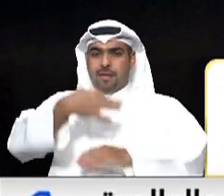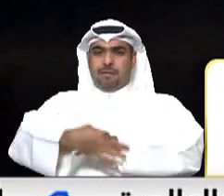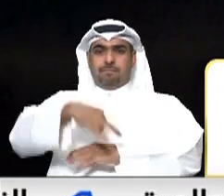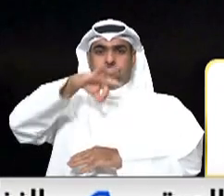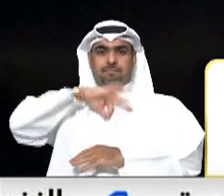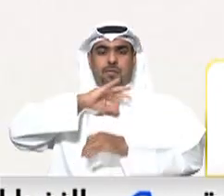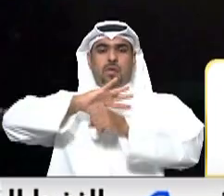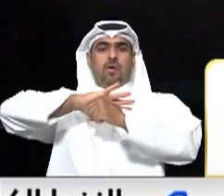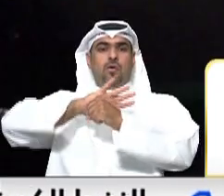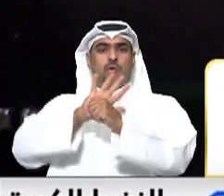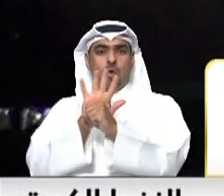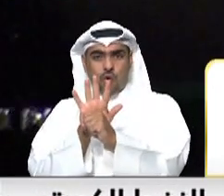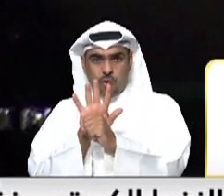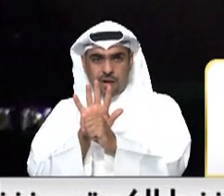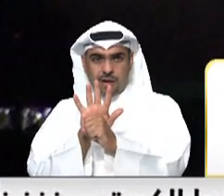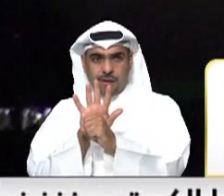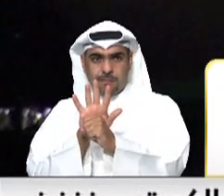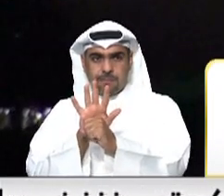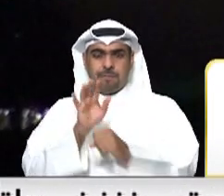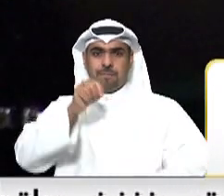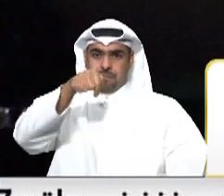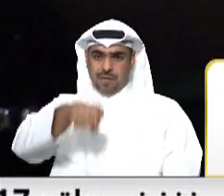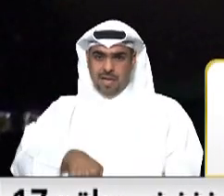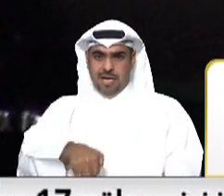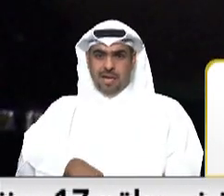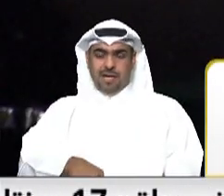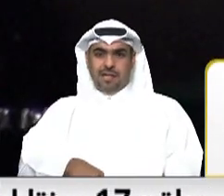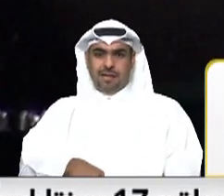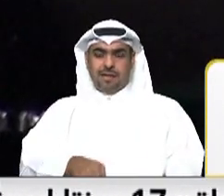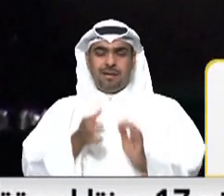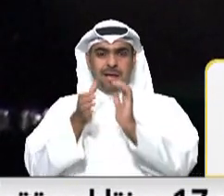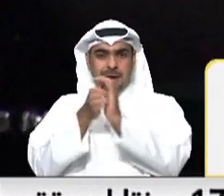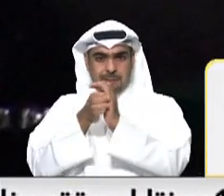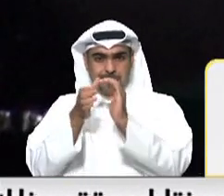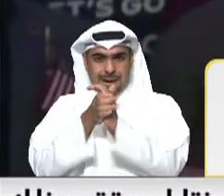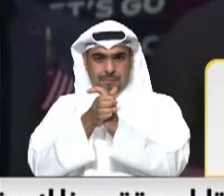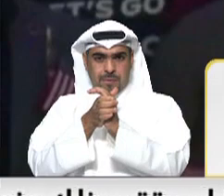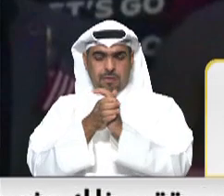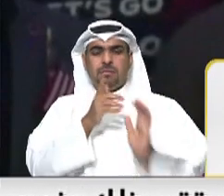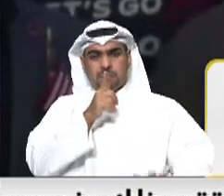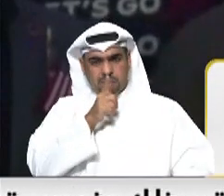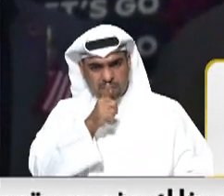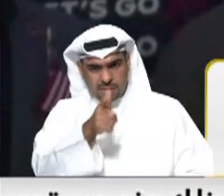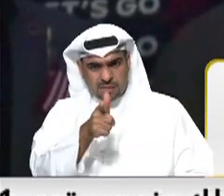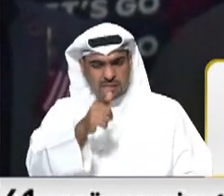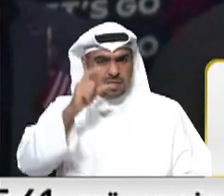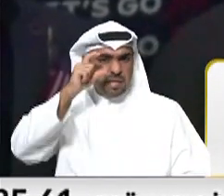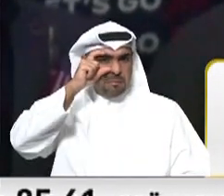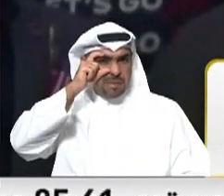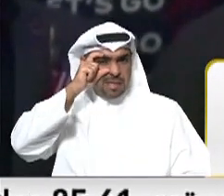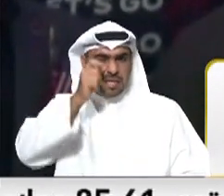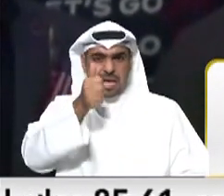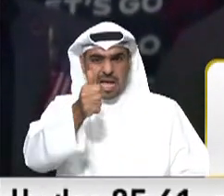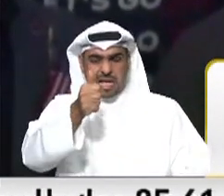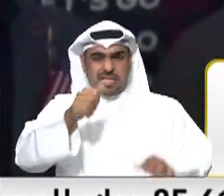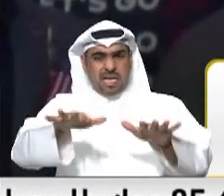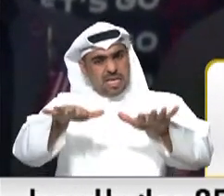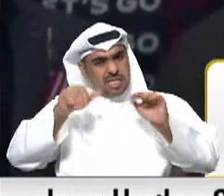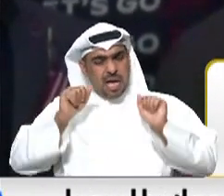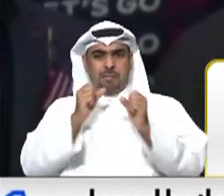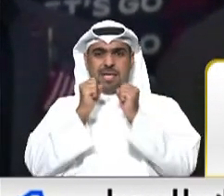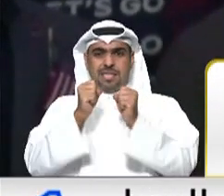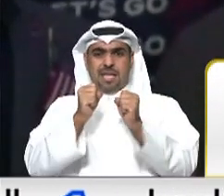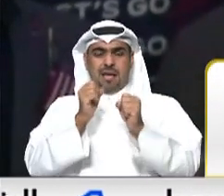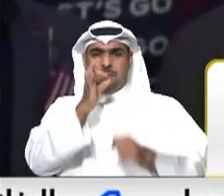مع توسع دائره النيران الصديقه التي تمثلت بحراك ديمقراطي غير اعتيادي لحمل الرئيس